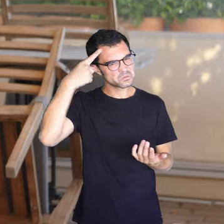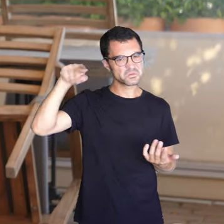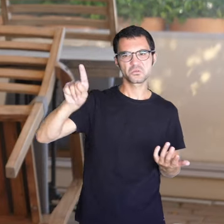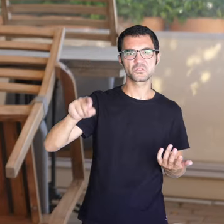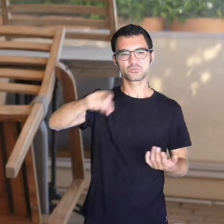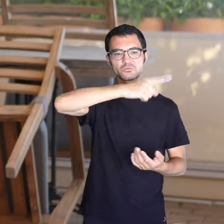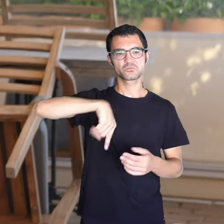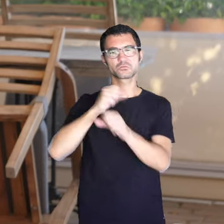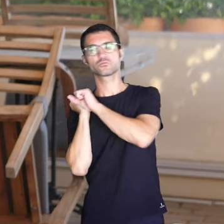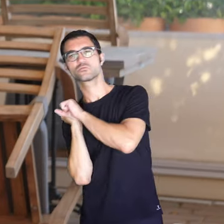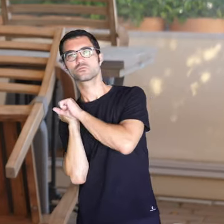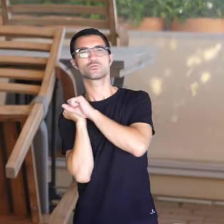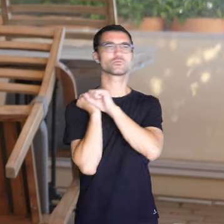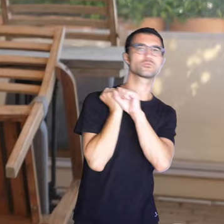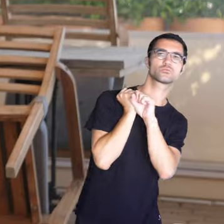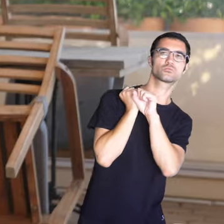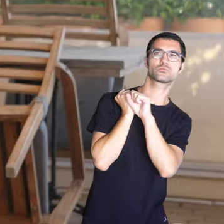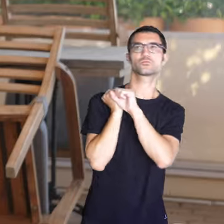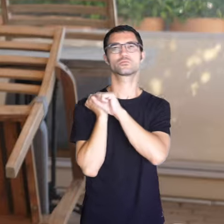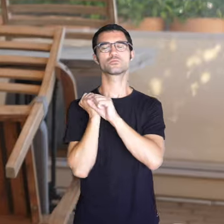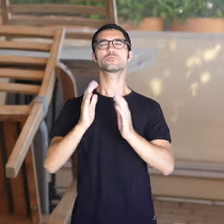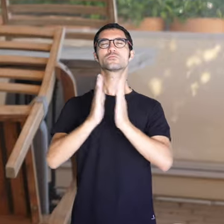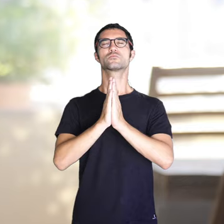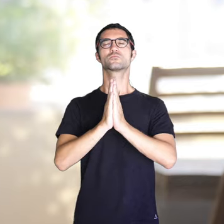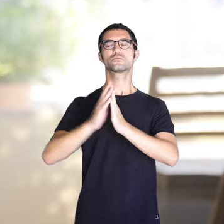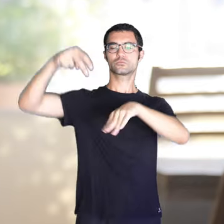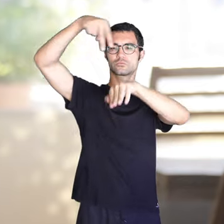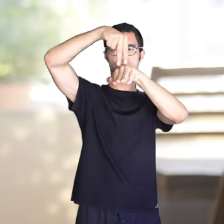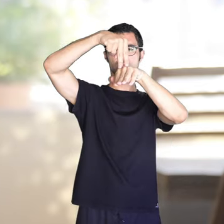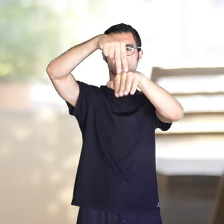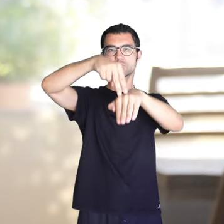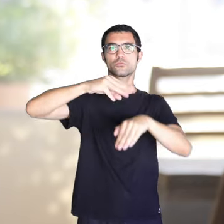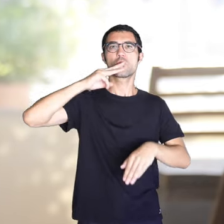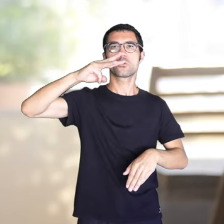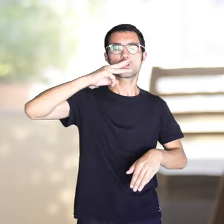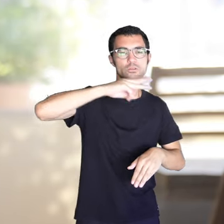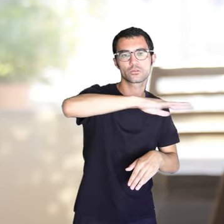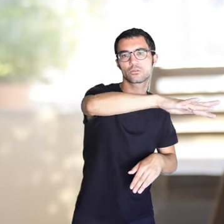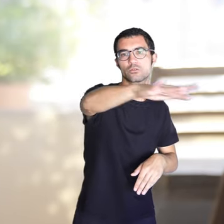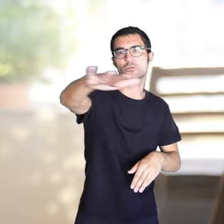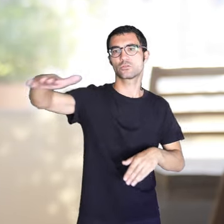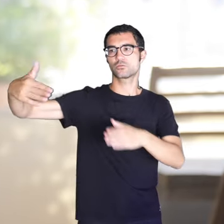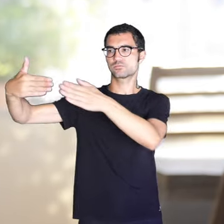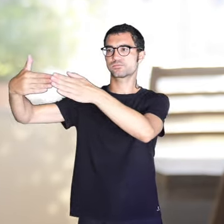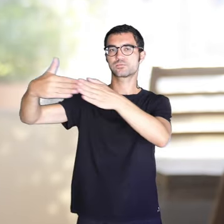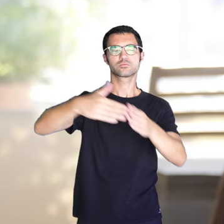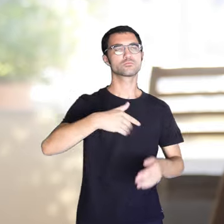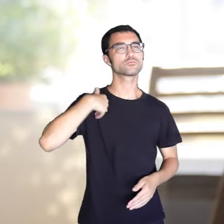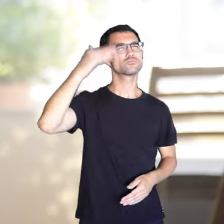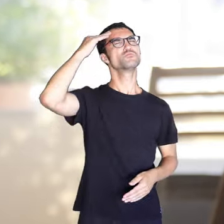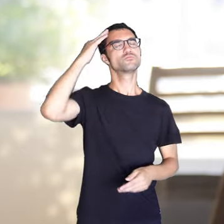en Sant Pere, per la mà. I van dir bé, i vam anar a xerrar amb els pescadors,